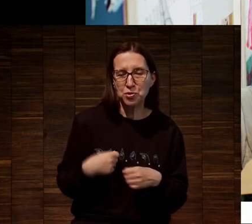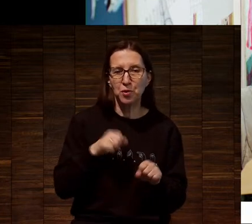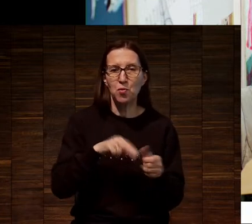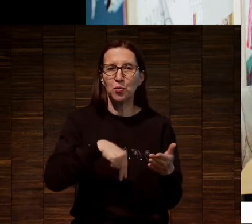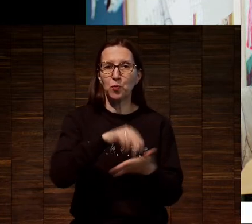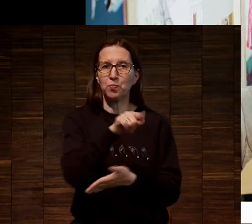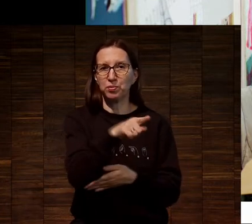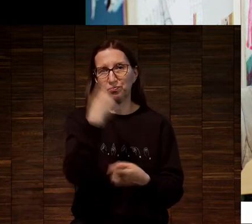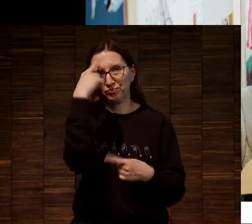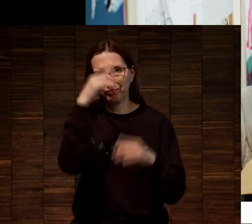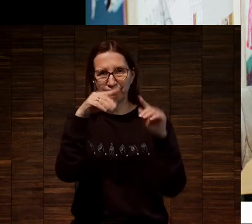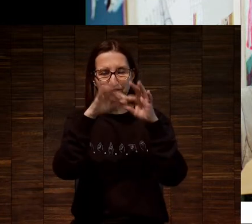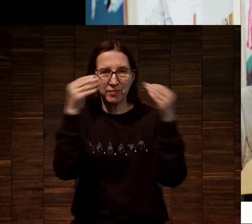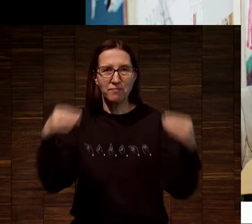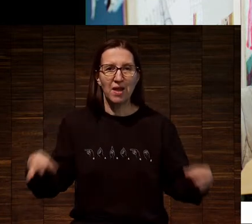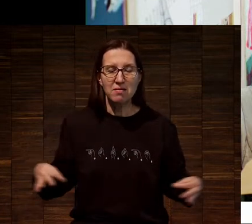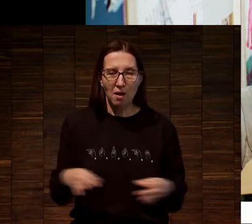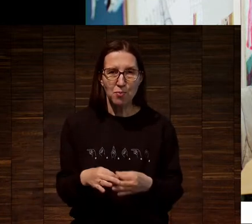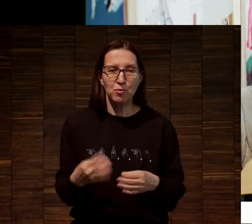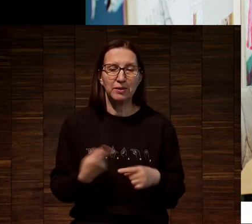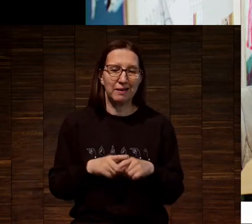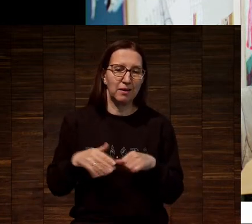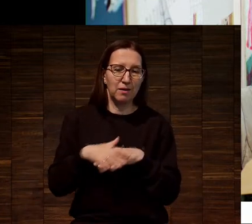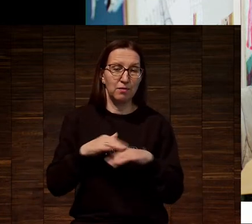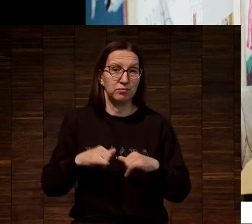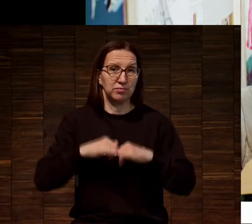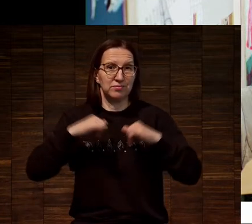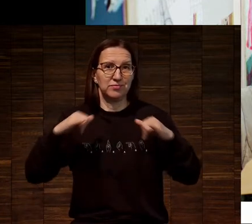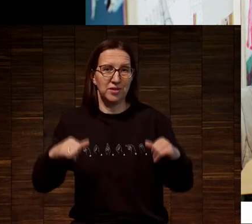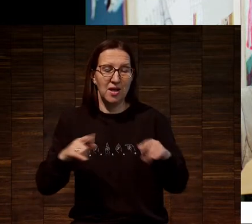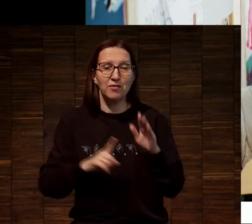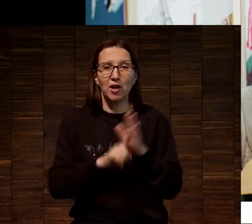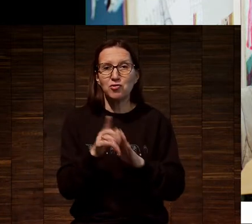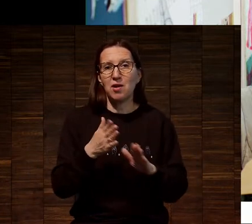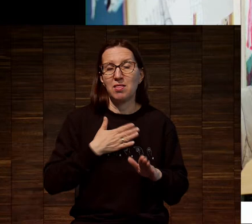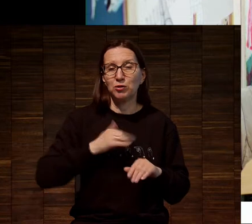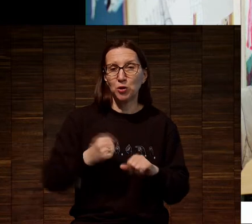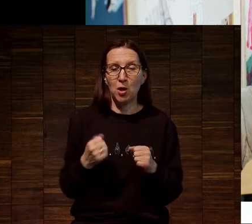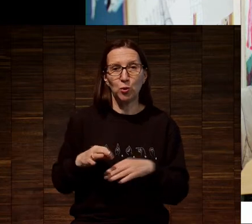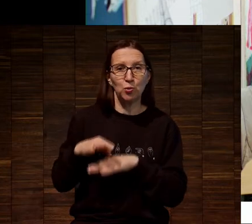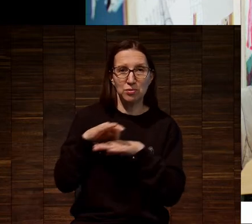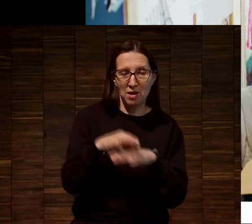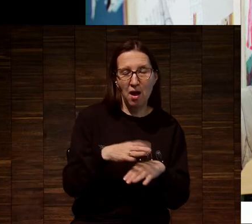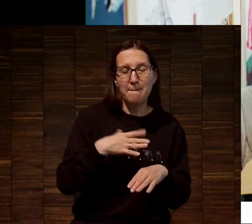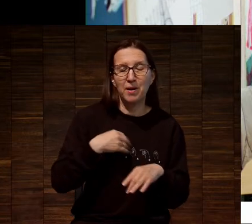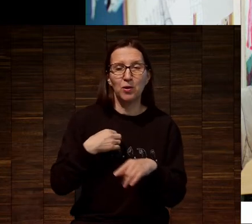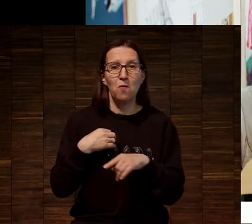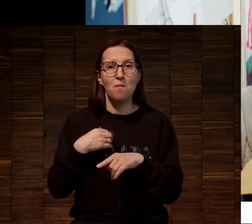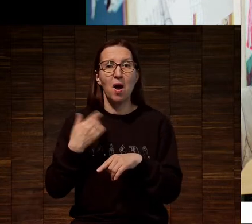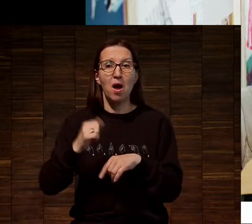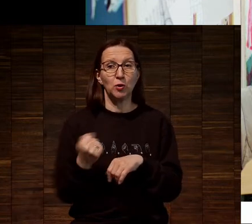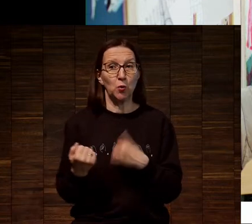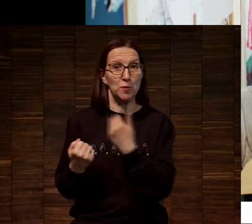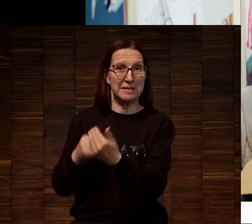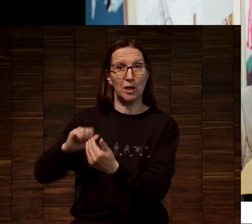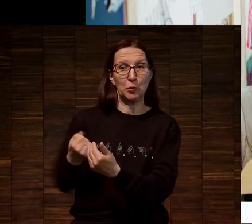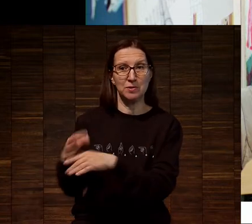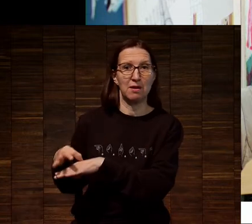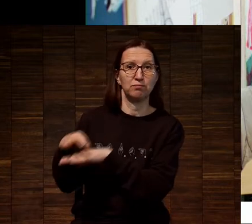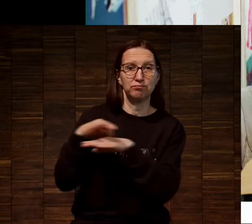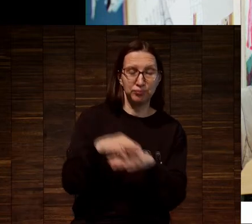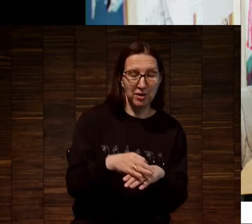процессом, наша аудитория росла. Сначала это были, конечно, друзья, друзья друзей, они стали проводить опять друзей, друзей, друзей.